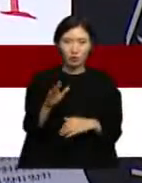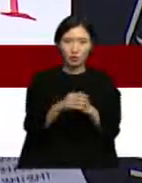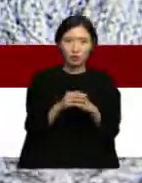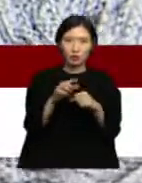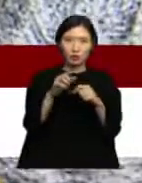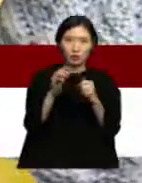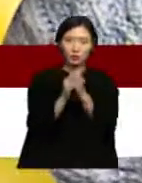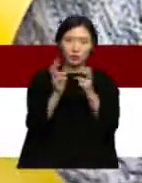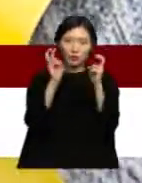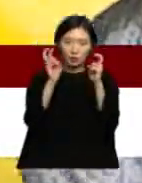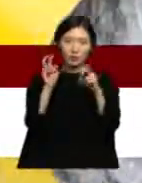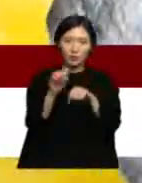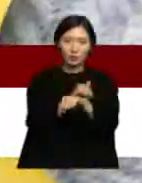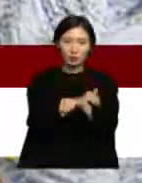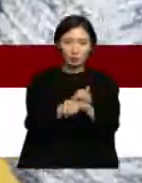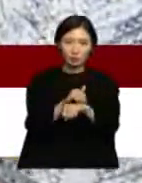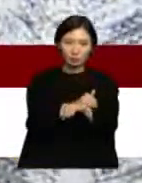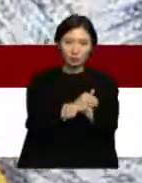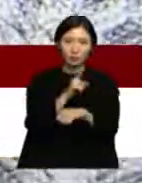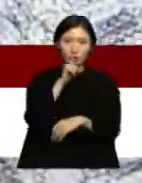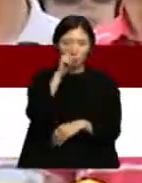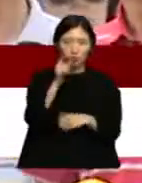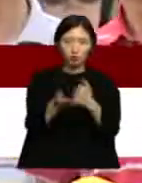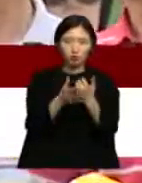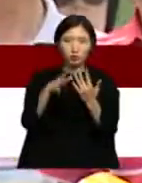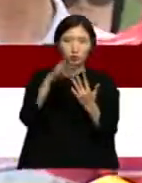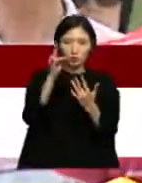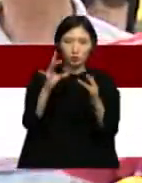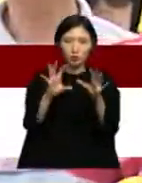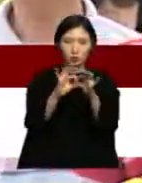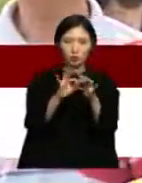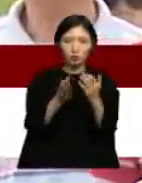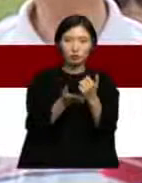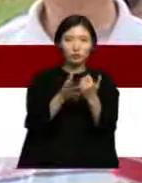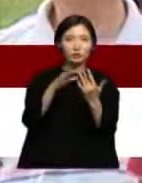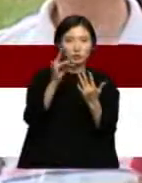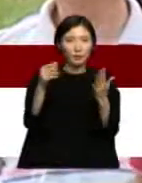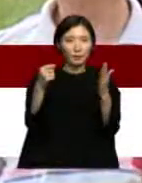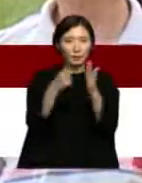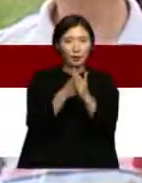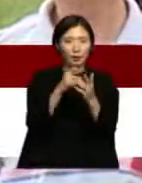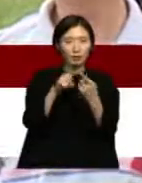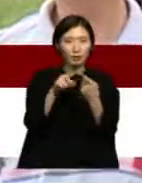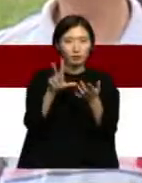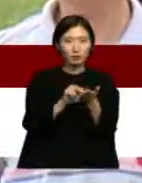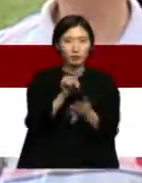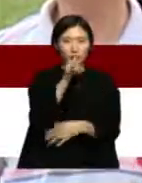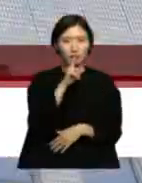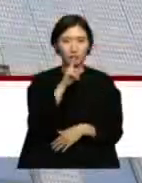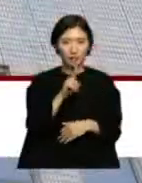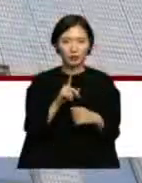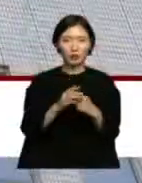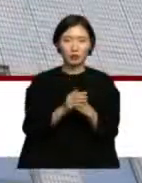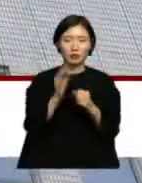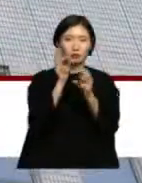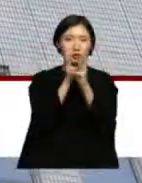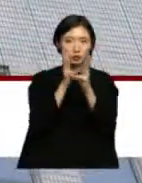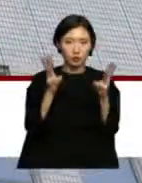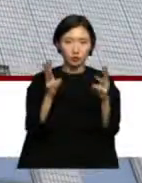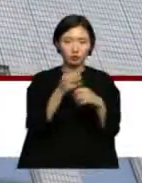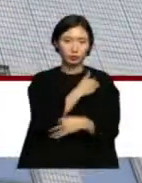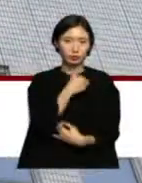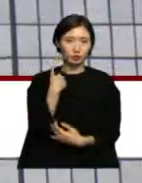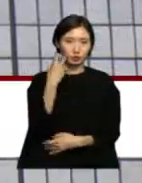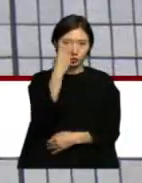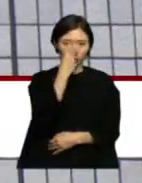신청서와 한국산업기술진흥원의 추천서만으로 추천이 결정된 건 문제가 있다고 말했습니다. 서초구는 충분한